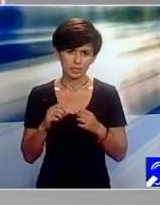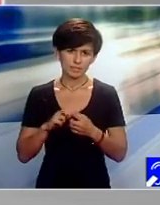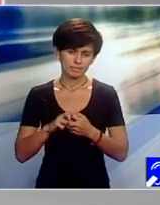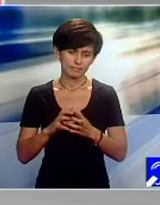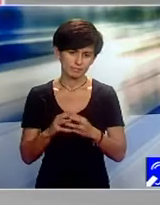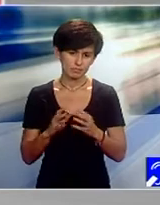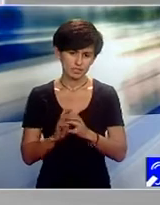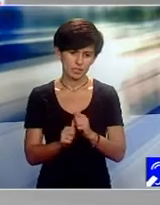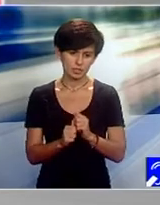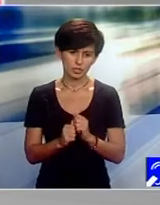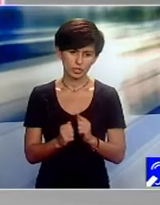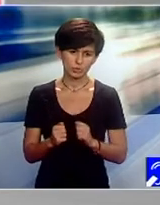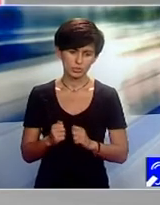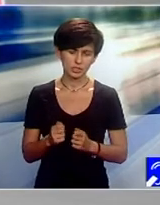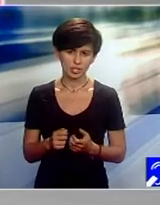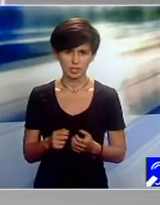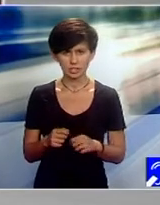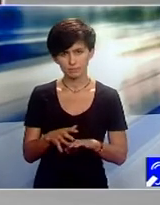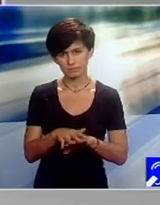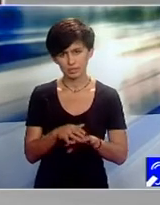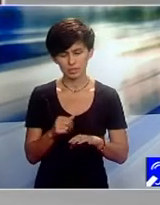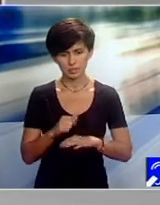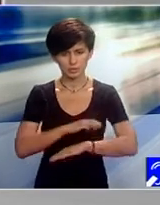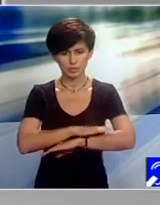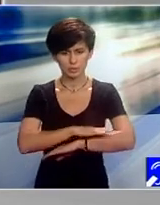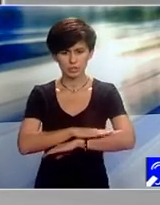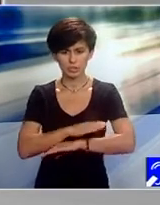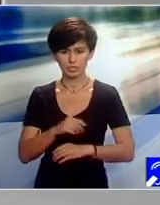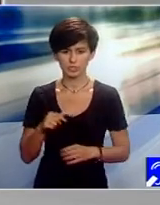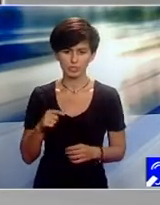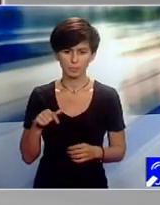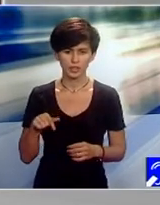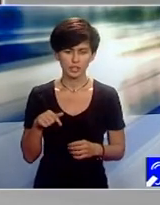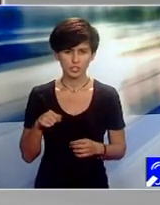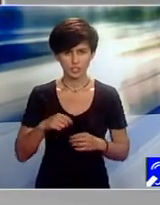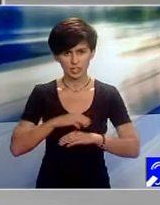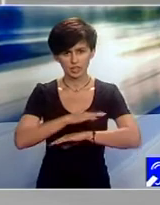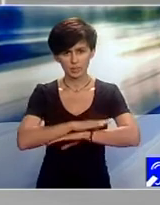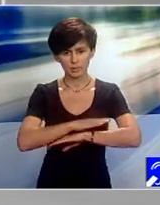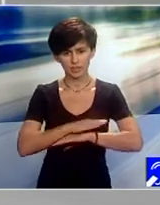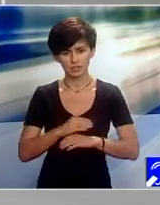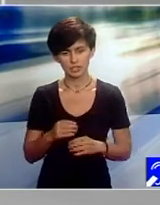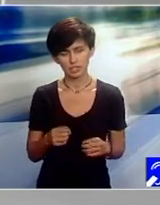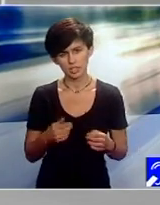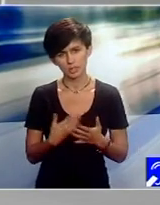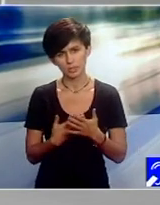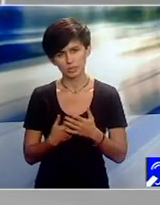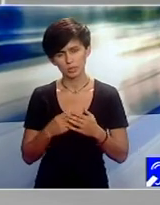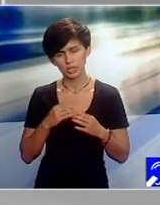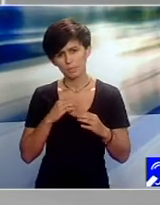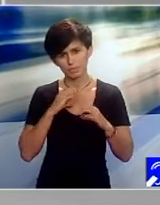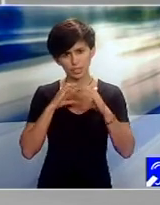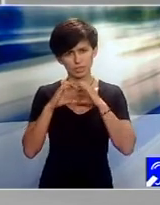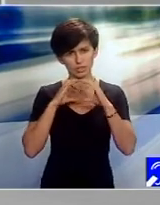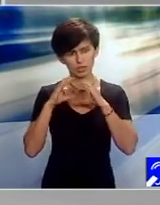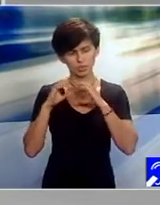cumva în acest fel manifestări asupra comportamentului, asupra limbajului,